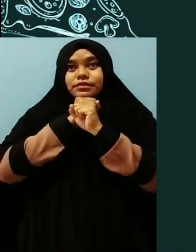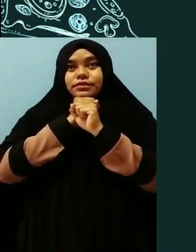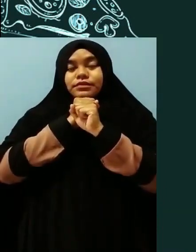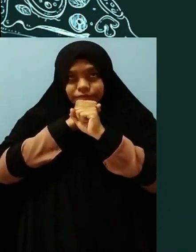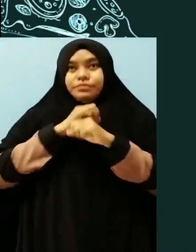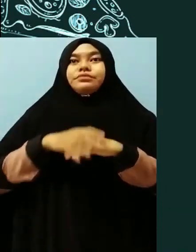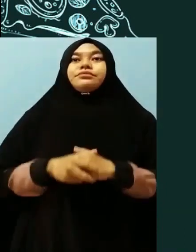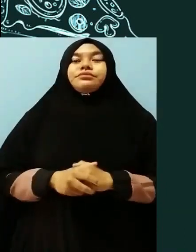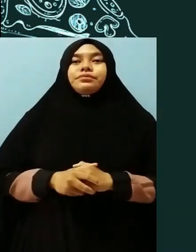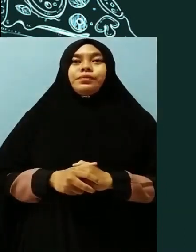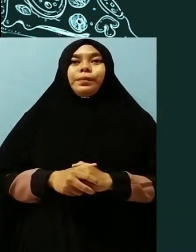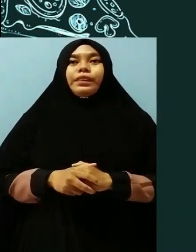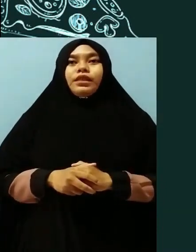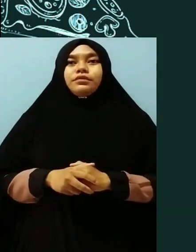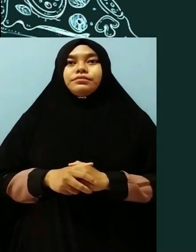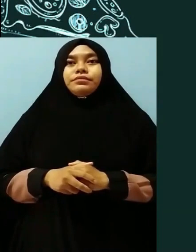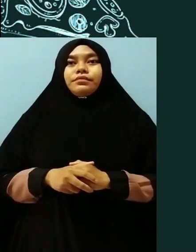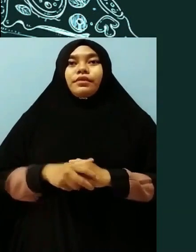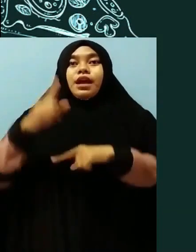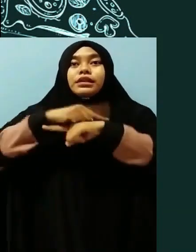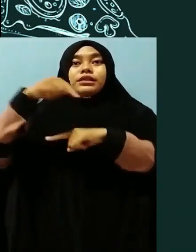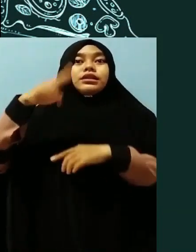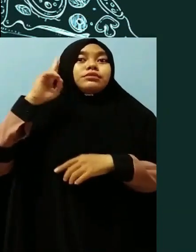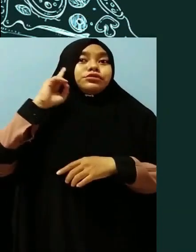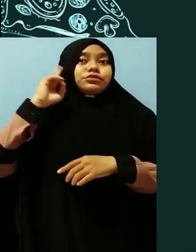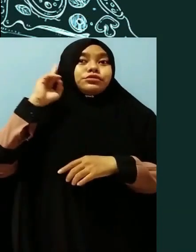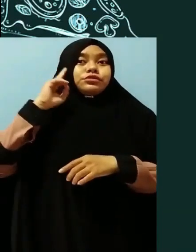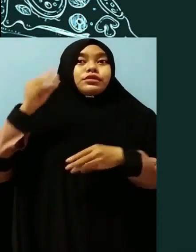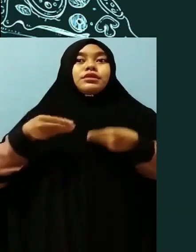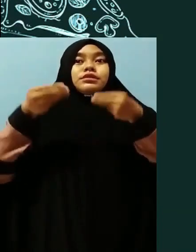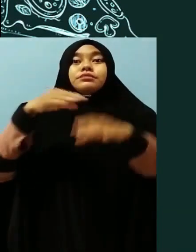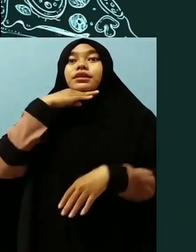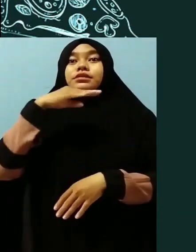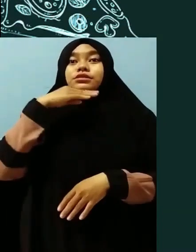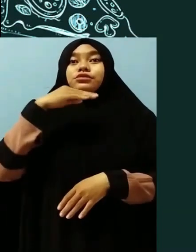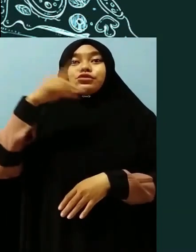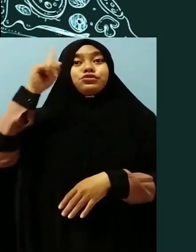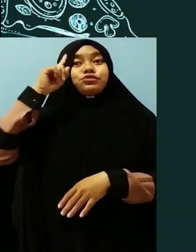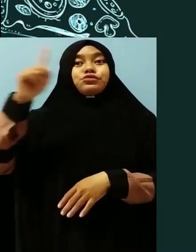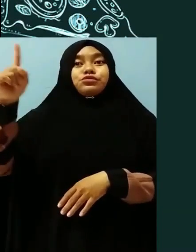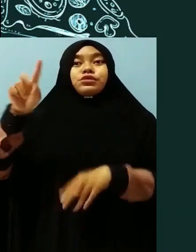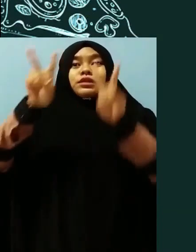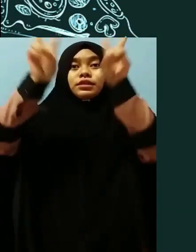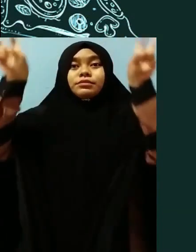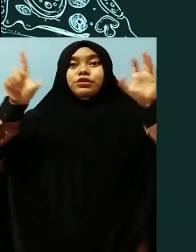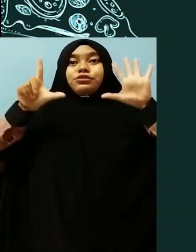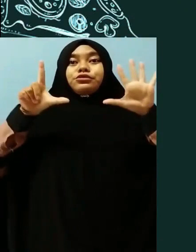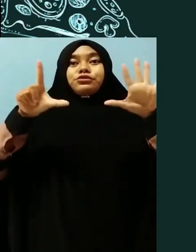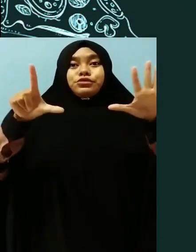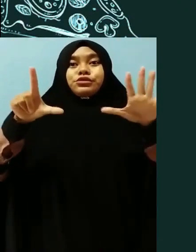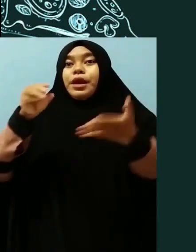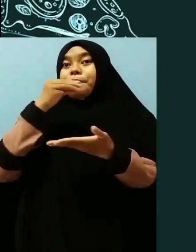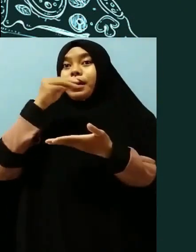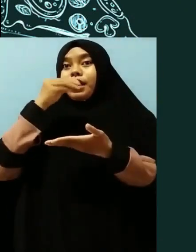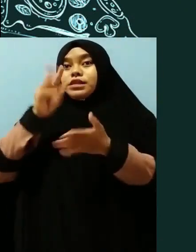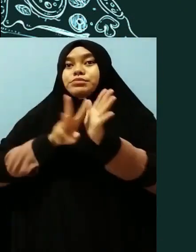ya. Amin. Hari ini Ibu Putri akan memberikan pengajaran untuk